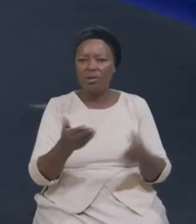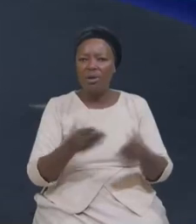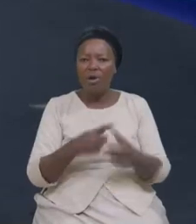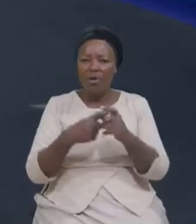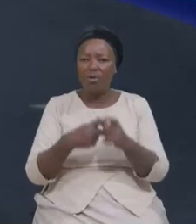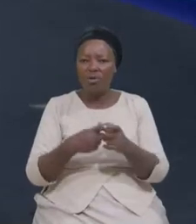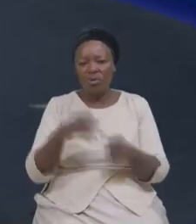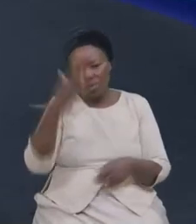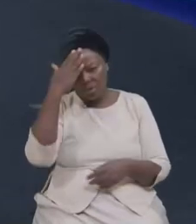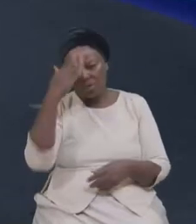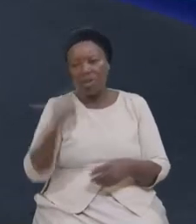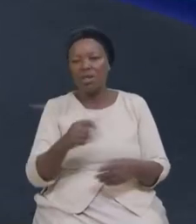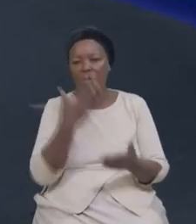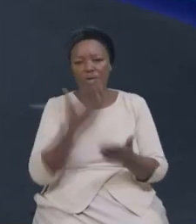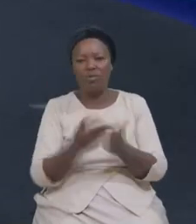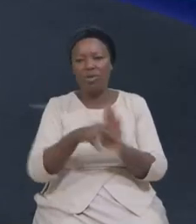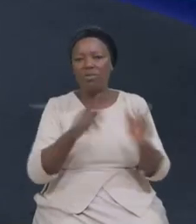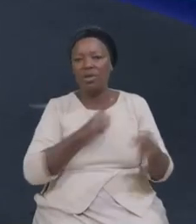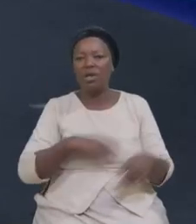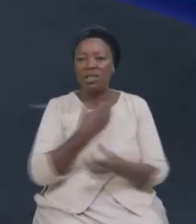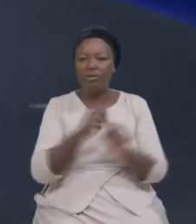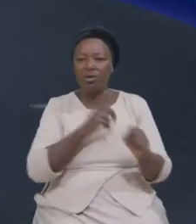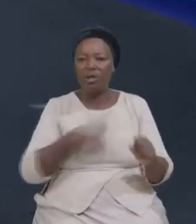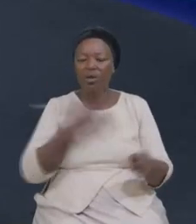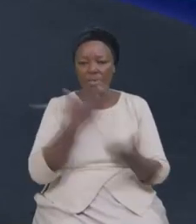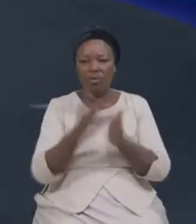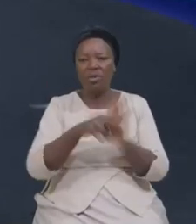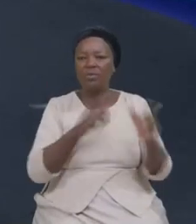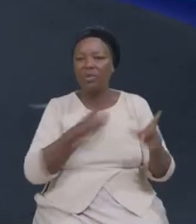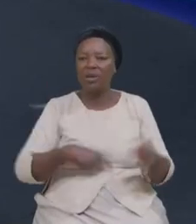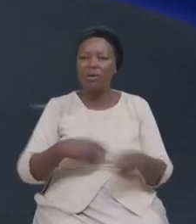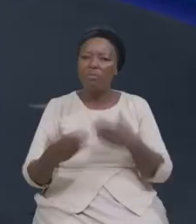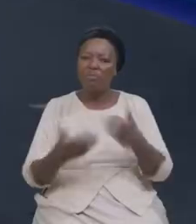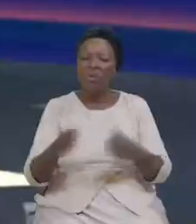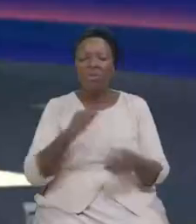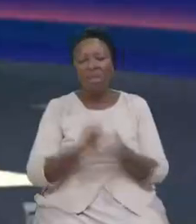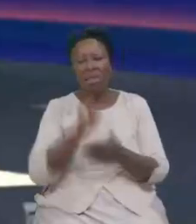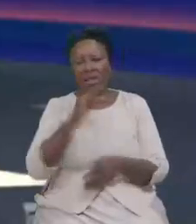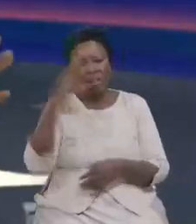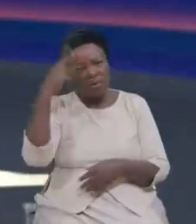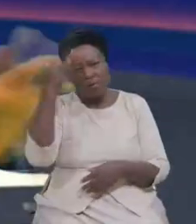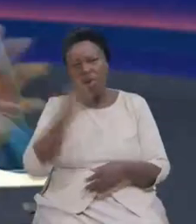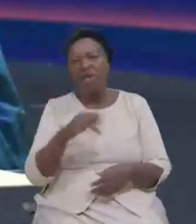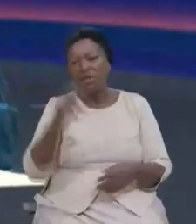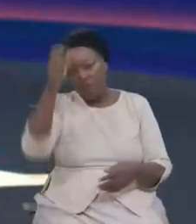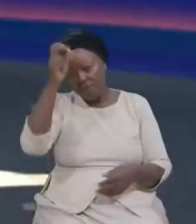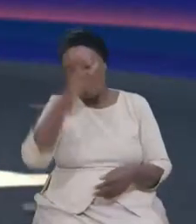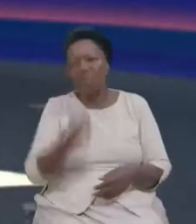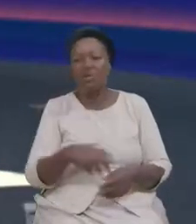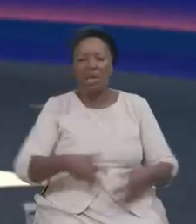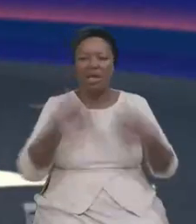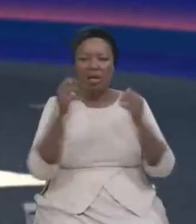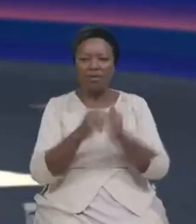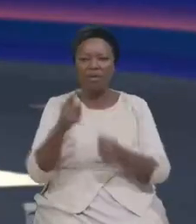comme toi tu veux le salut, la bonté de Dieu. Oh, peut-être c'est pour la raison pour laquelle ne te condamne pas et ne sois pas: je